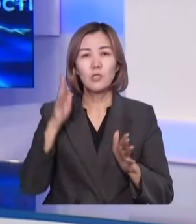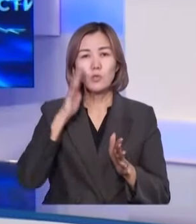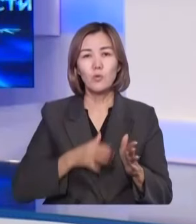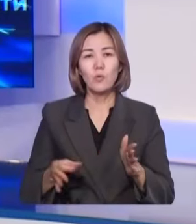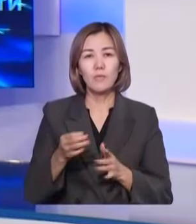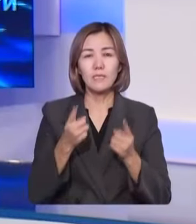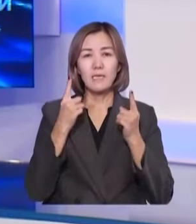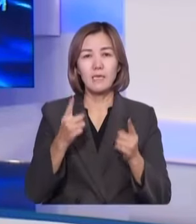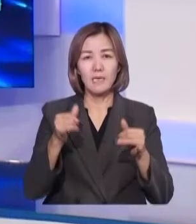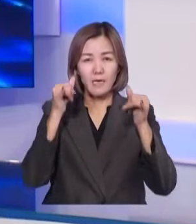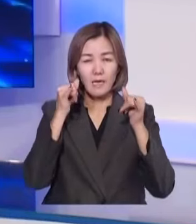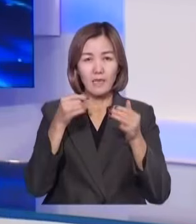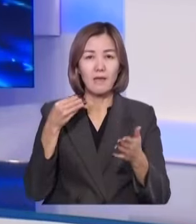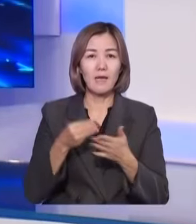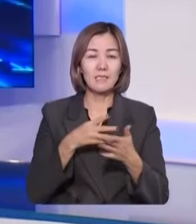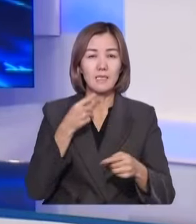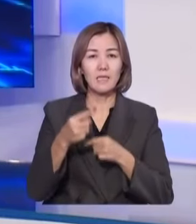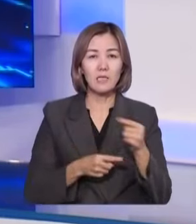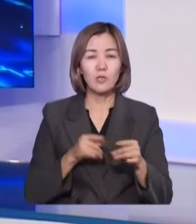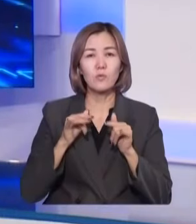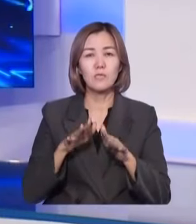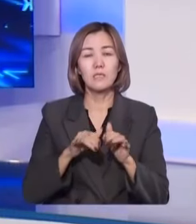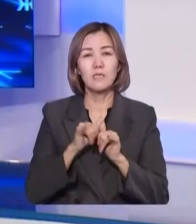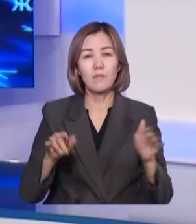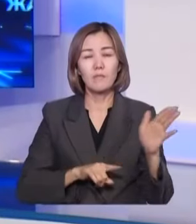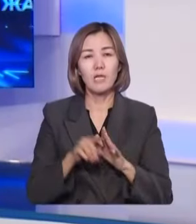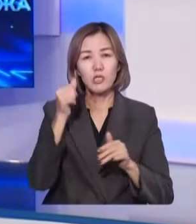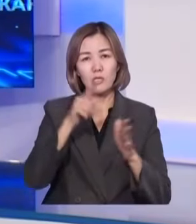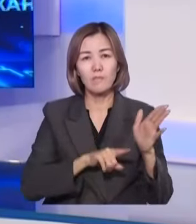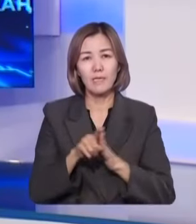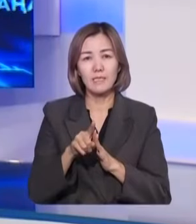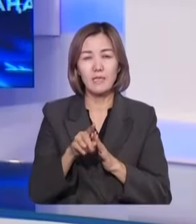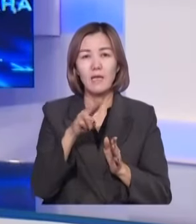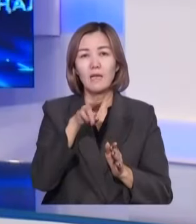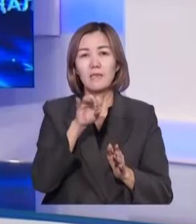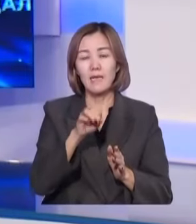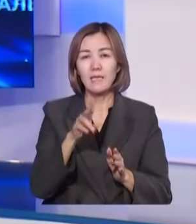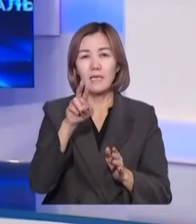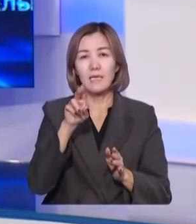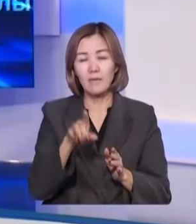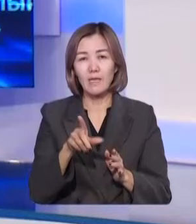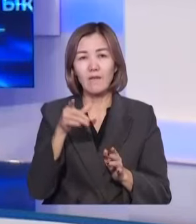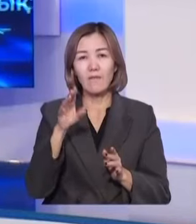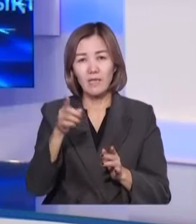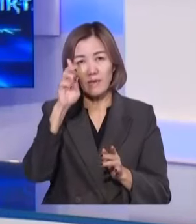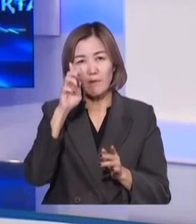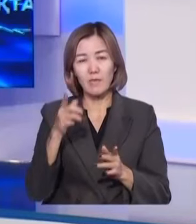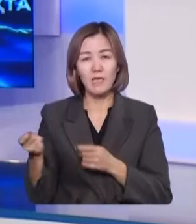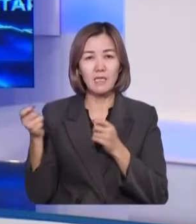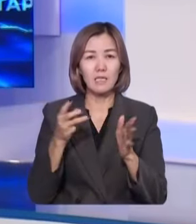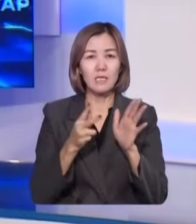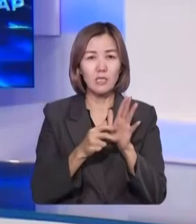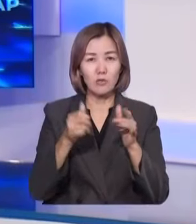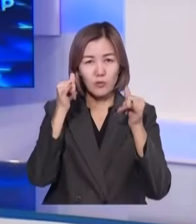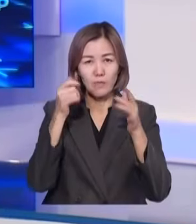Жетсу облысында әрі қараны асылдандыру ісі қарқын алып келеді. Жыл басынан бері өңірге Дания, Германия, Венгрия сынды мемлекеттерден 800